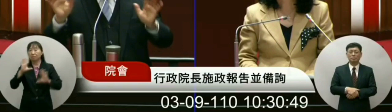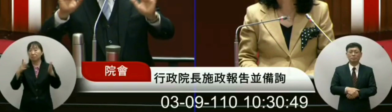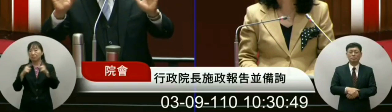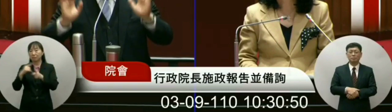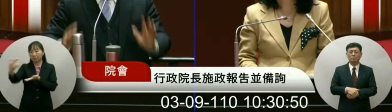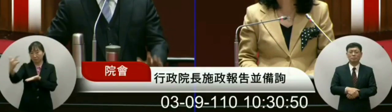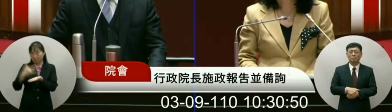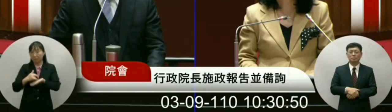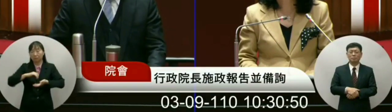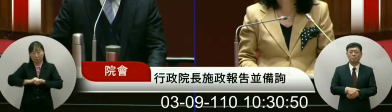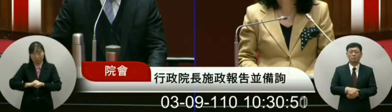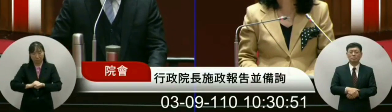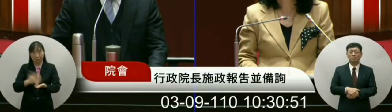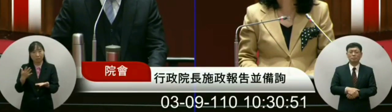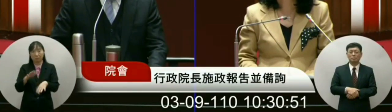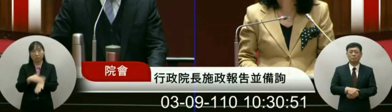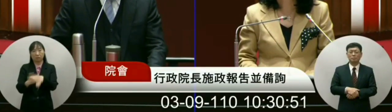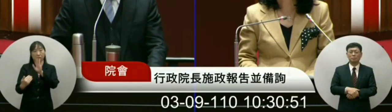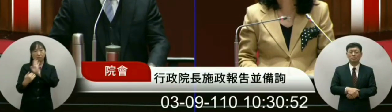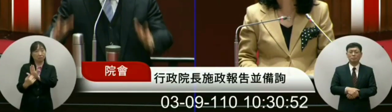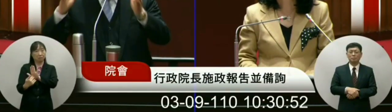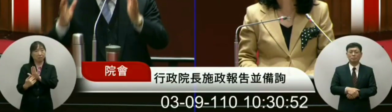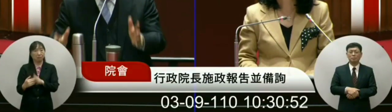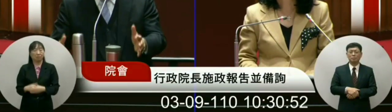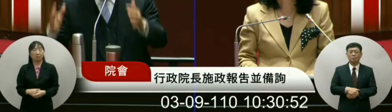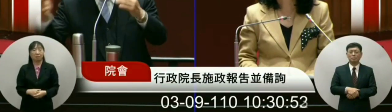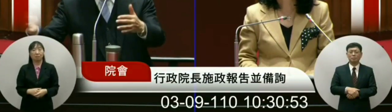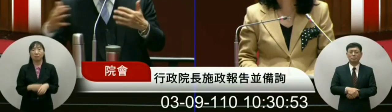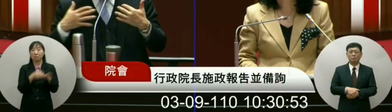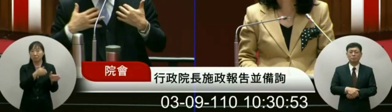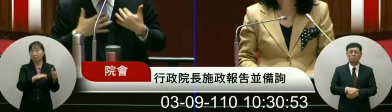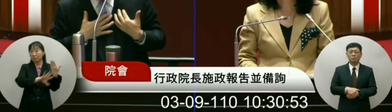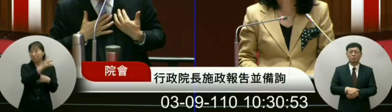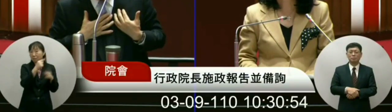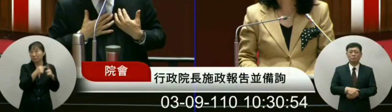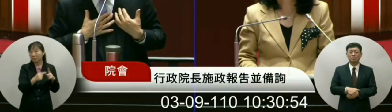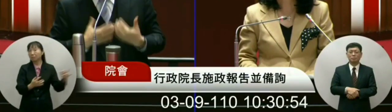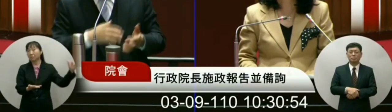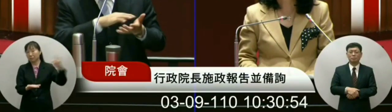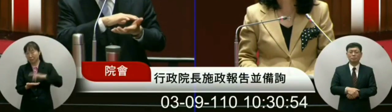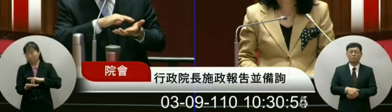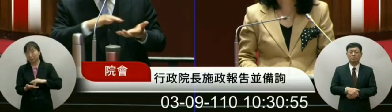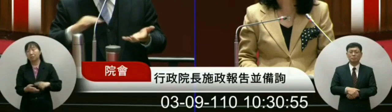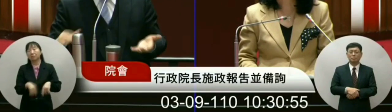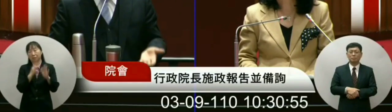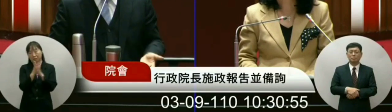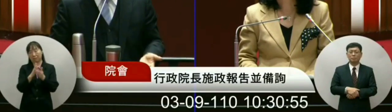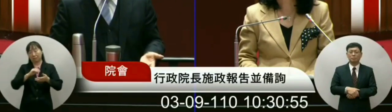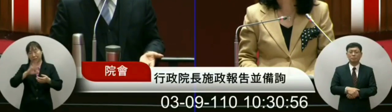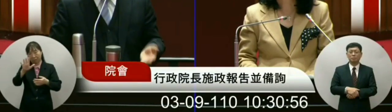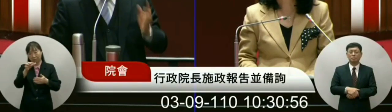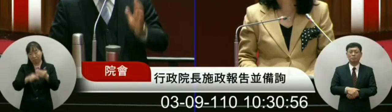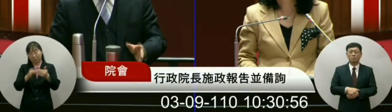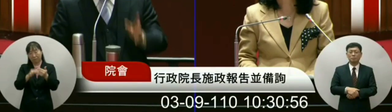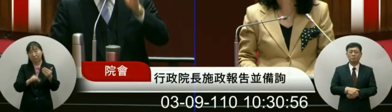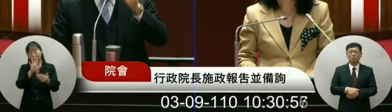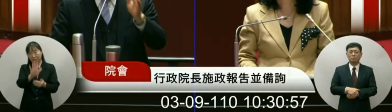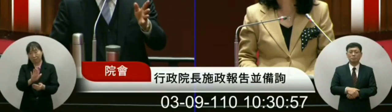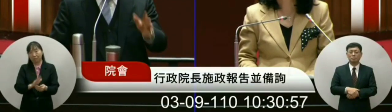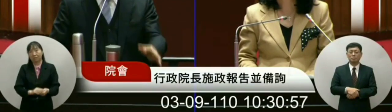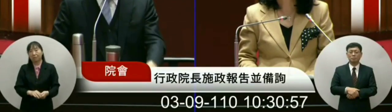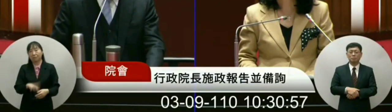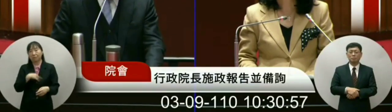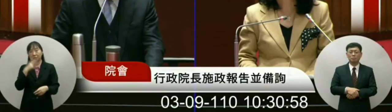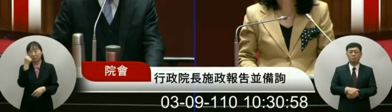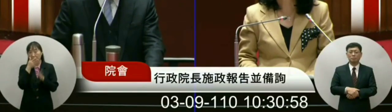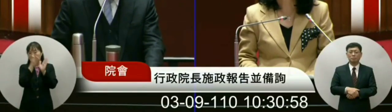国，绝对没有任何拒绝。对于外国人入境，那都有相关的做法，没有特别